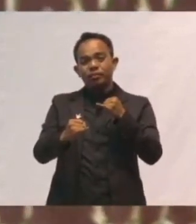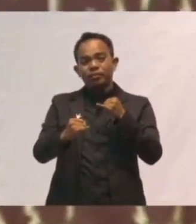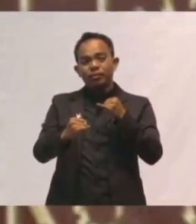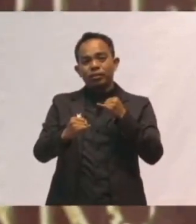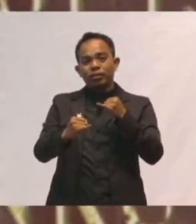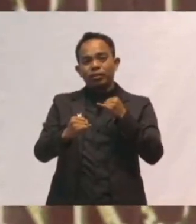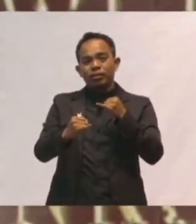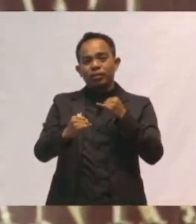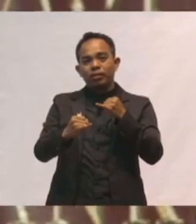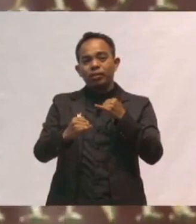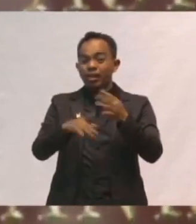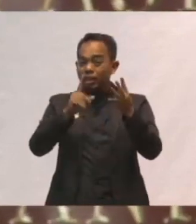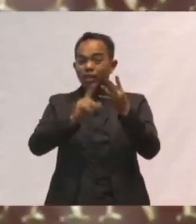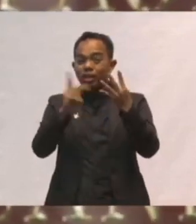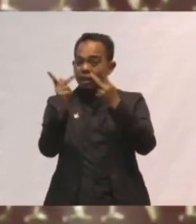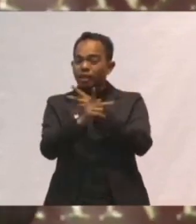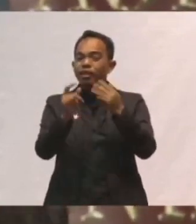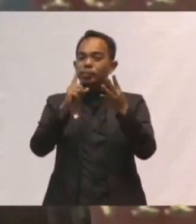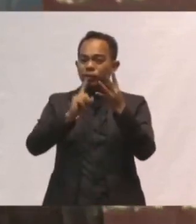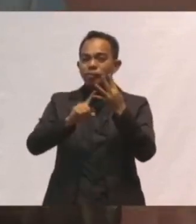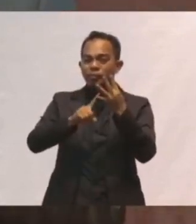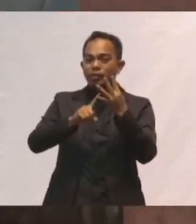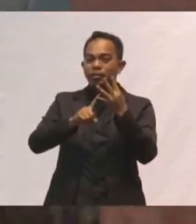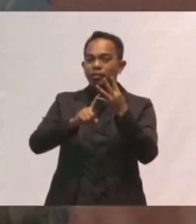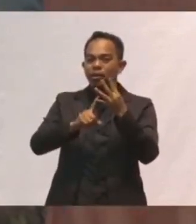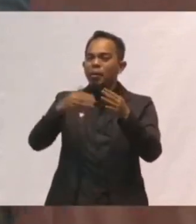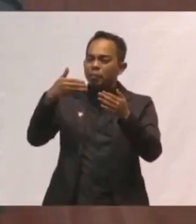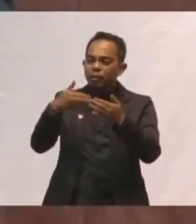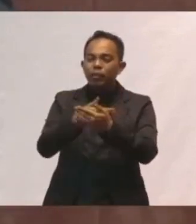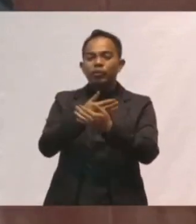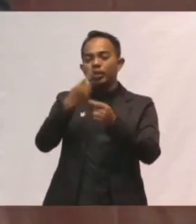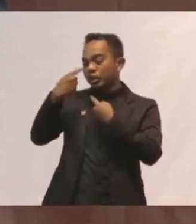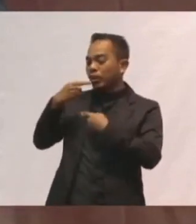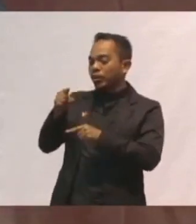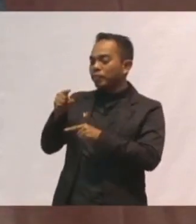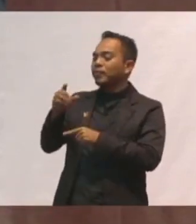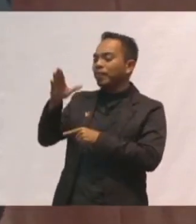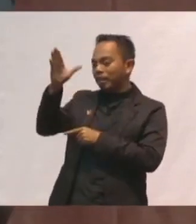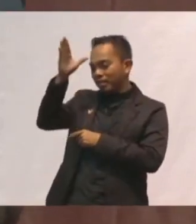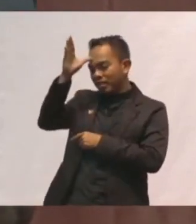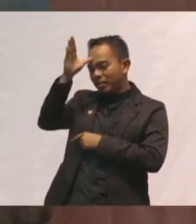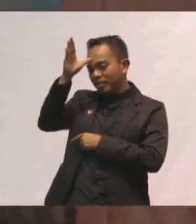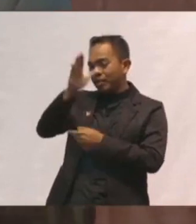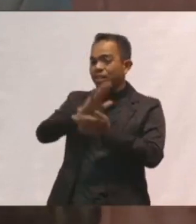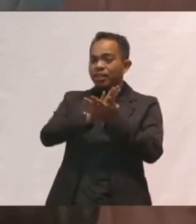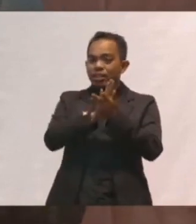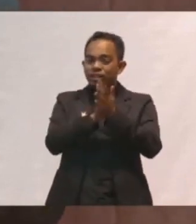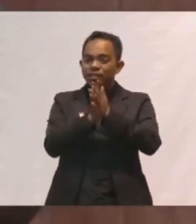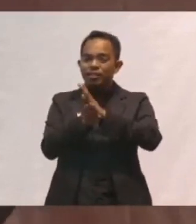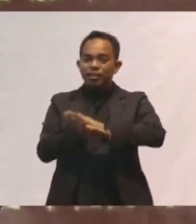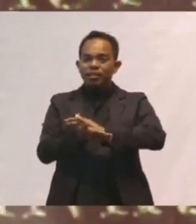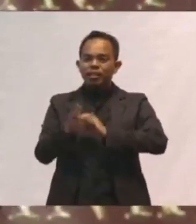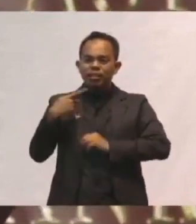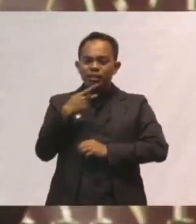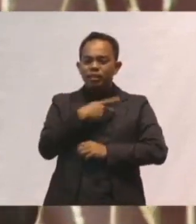kali keempat Nabi sallallahu alaihi wasallam baru sahaja cakap kepada ayahmu. Jadi secara tuntasnya kita